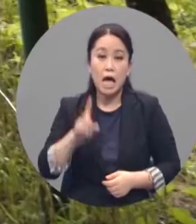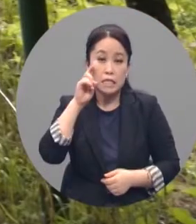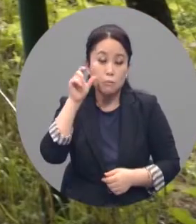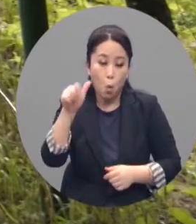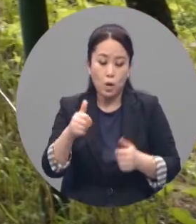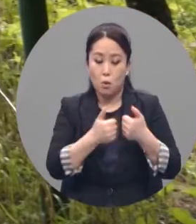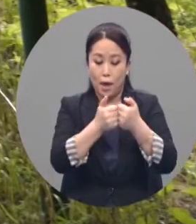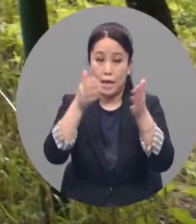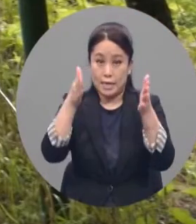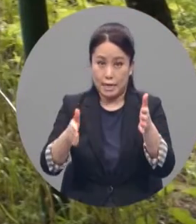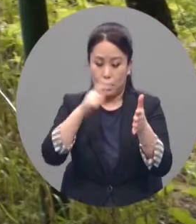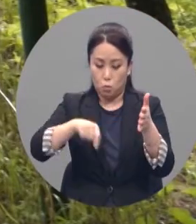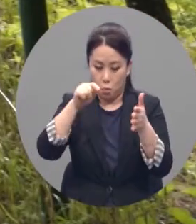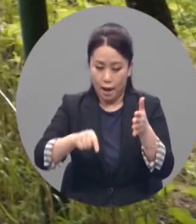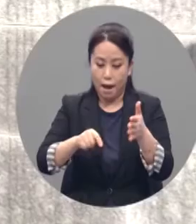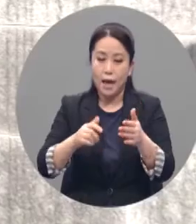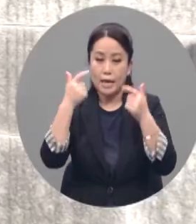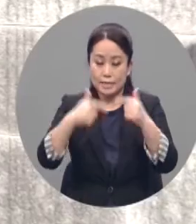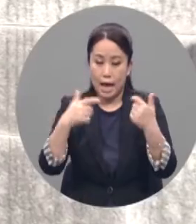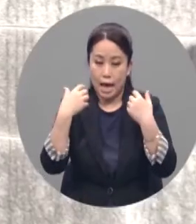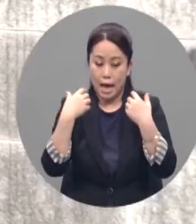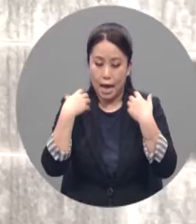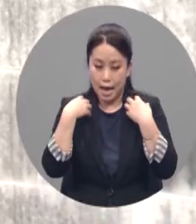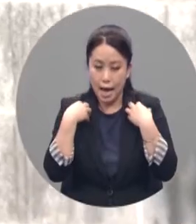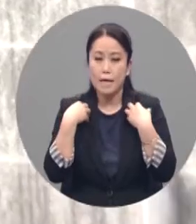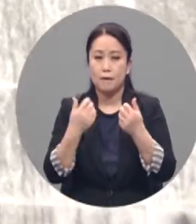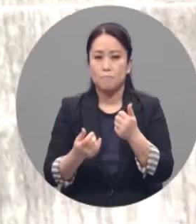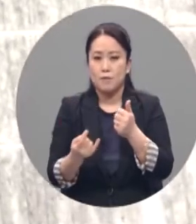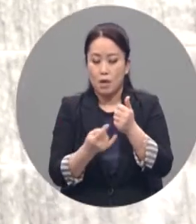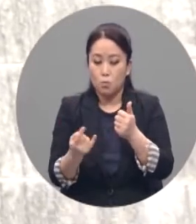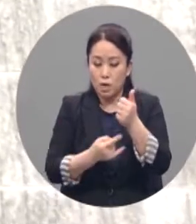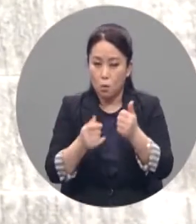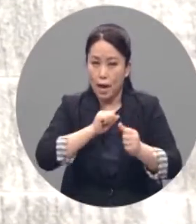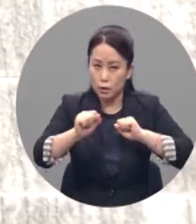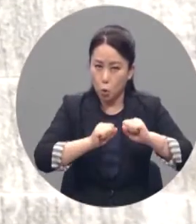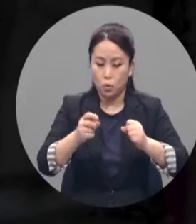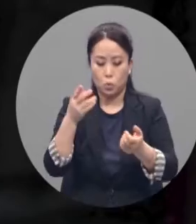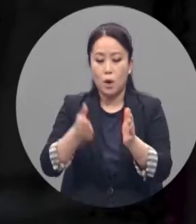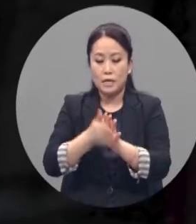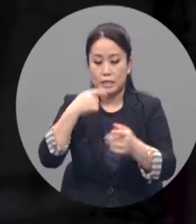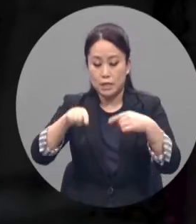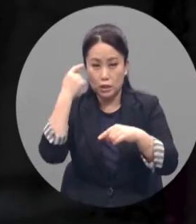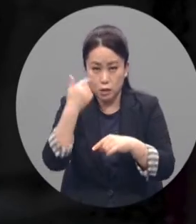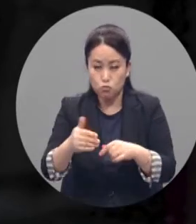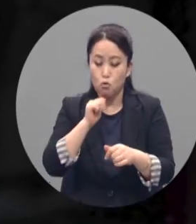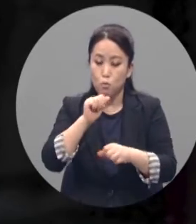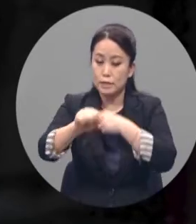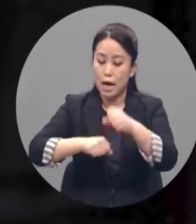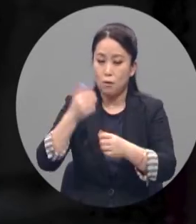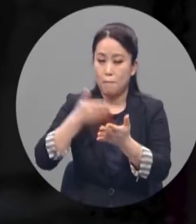내내 상임위 활동과 시정질문, 5분 자유발언을 통해 박 시장의 행적검증을 이어갈